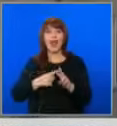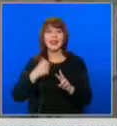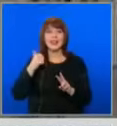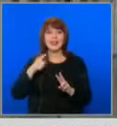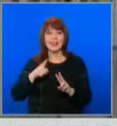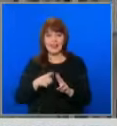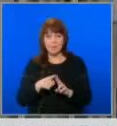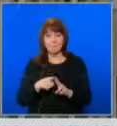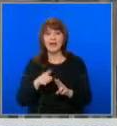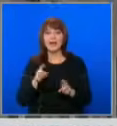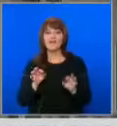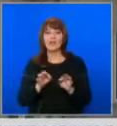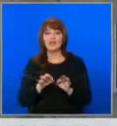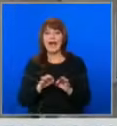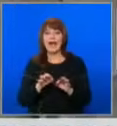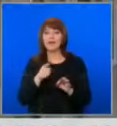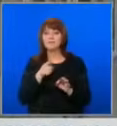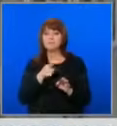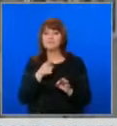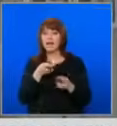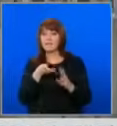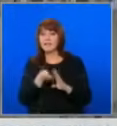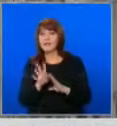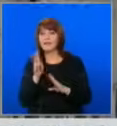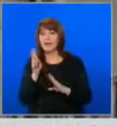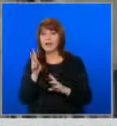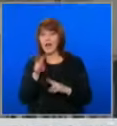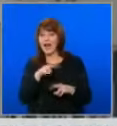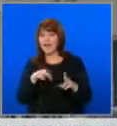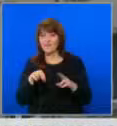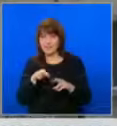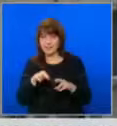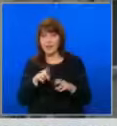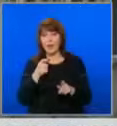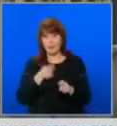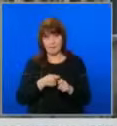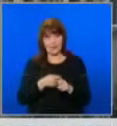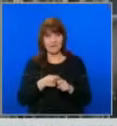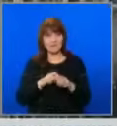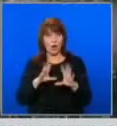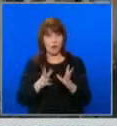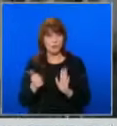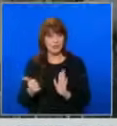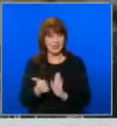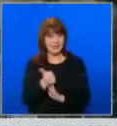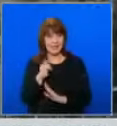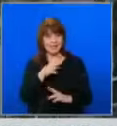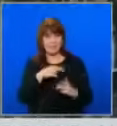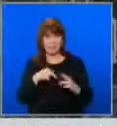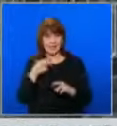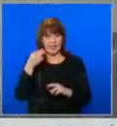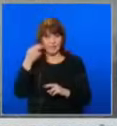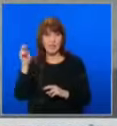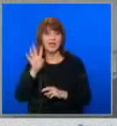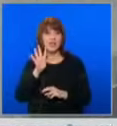кайон и че от нея са тръгнали три от ревизиите на компанията от нап заявиха че са извършени общо 16 проверки на фирмата и